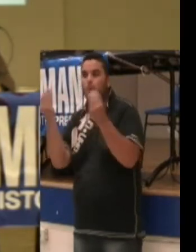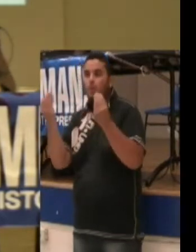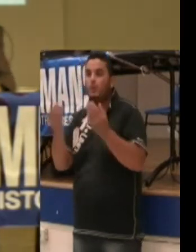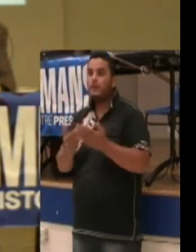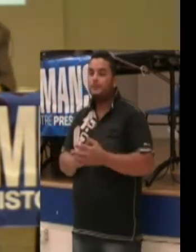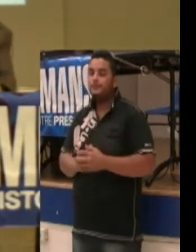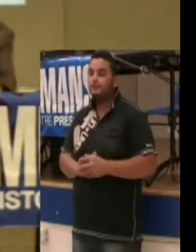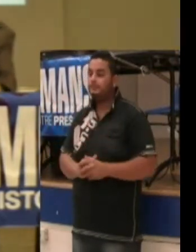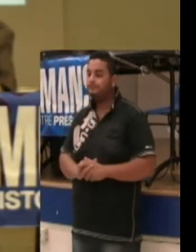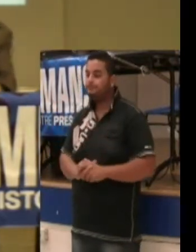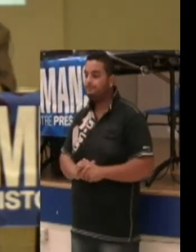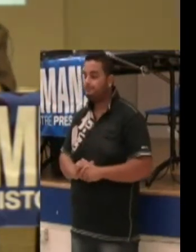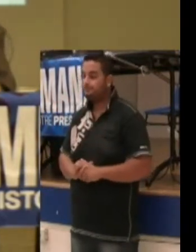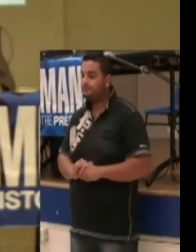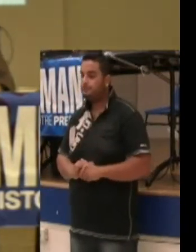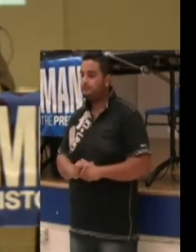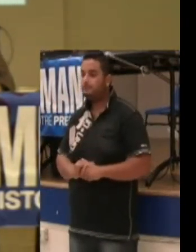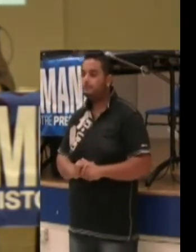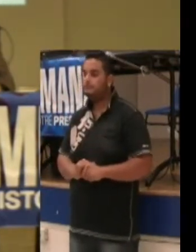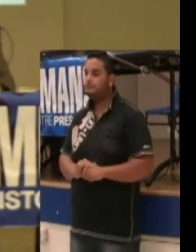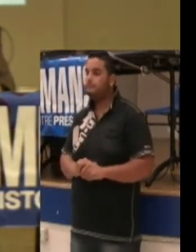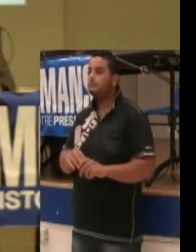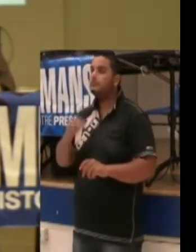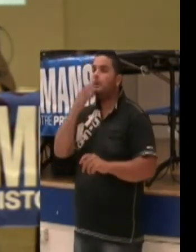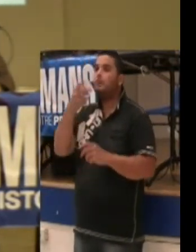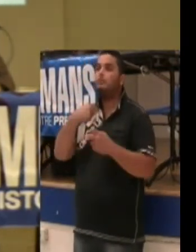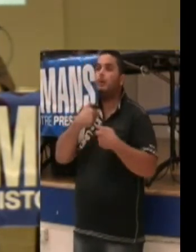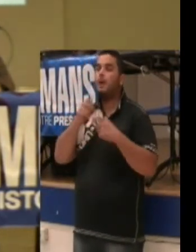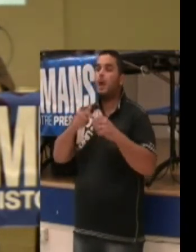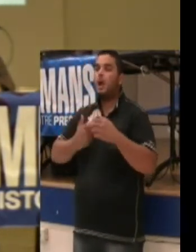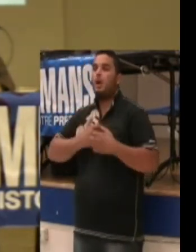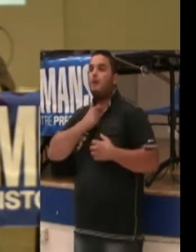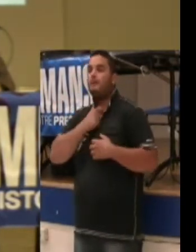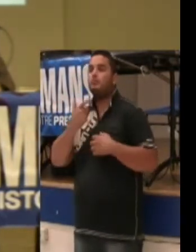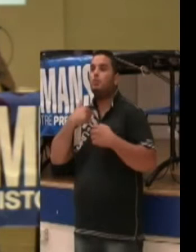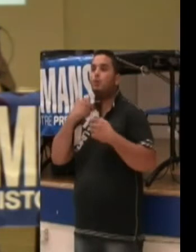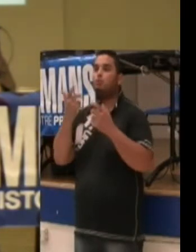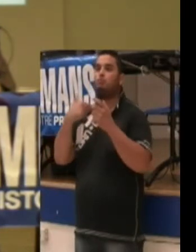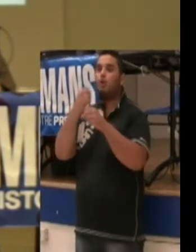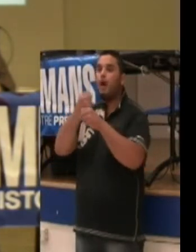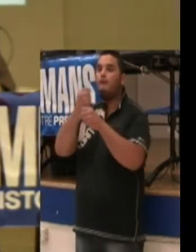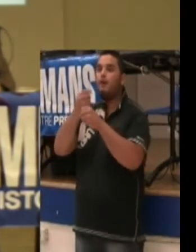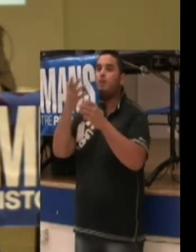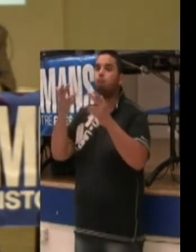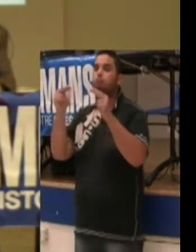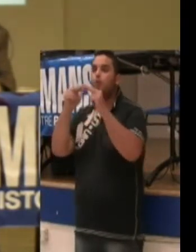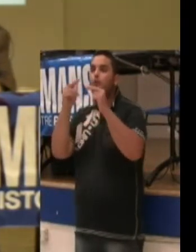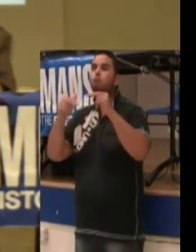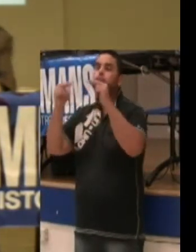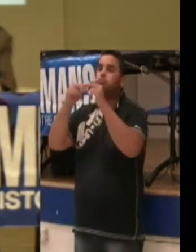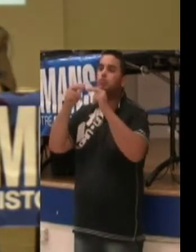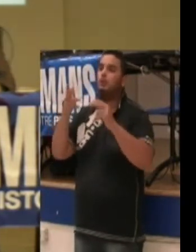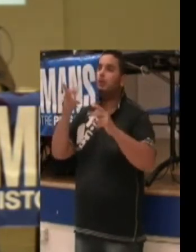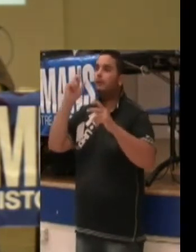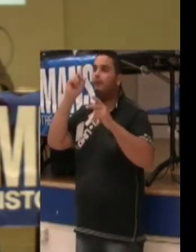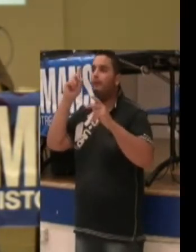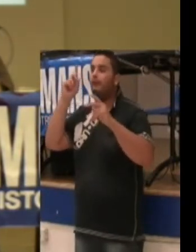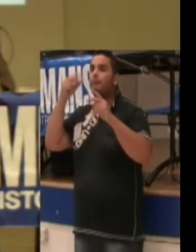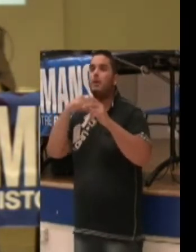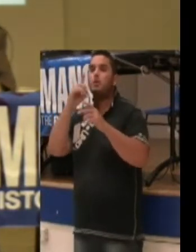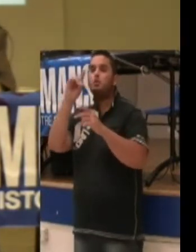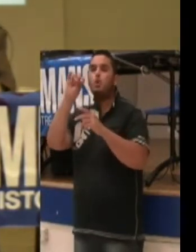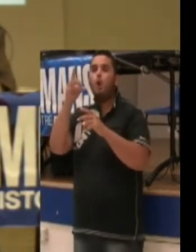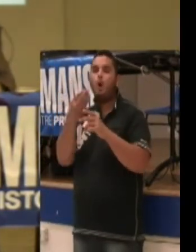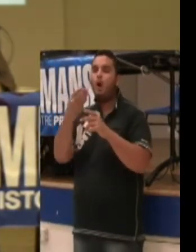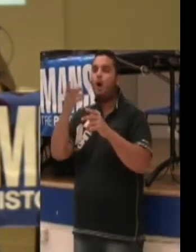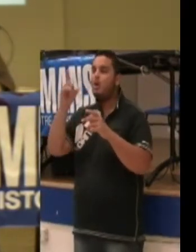quoi? Je porte un costard, j'ai une cravate, je travaille dans une grande administration, arrive d'homme, faut que j'enlève mon costard, faut que j'enlève mes chaussettes,